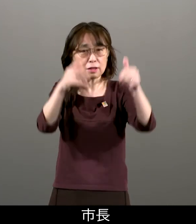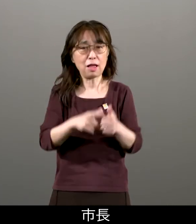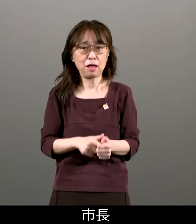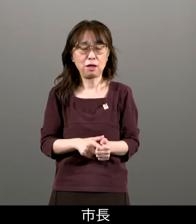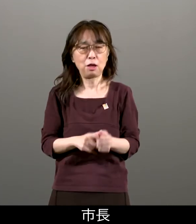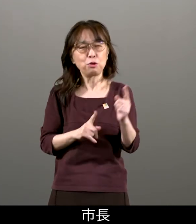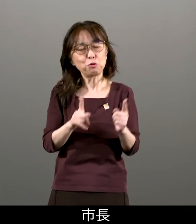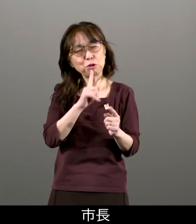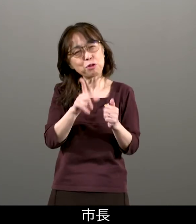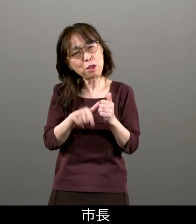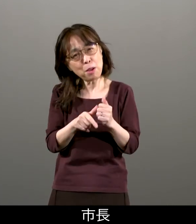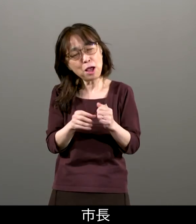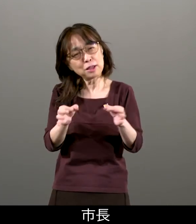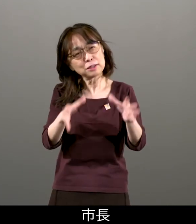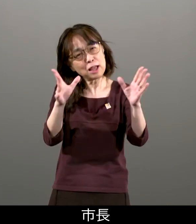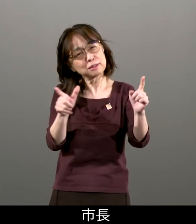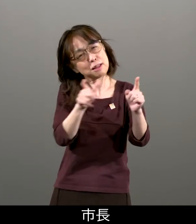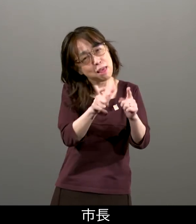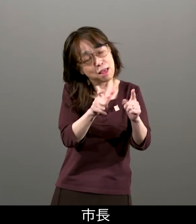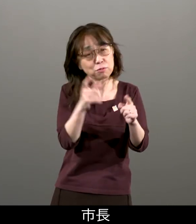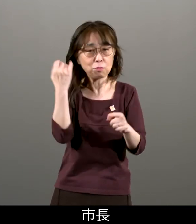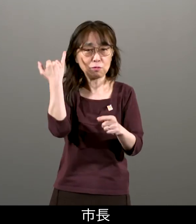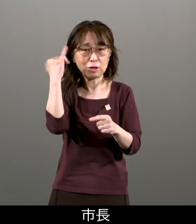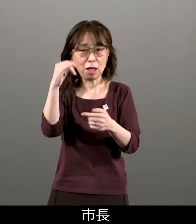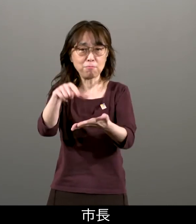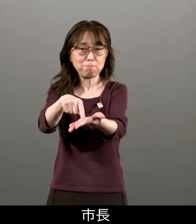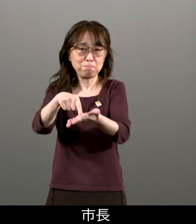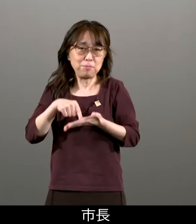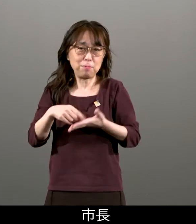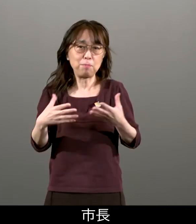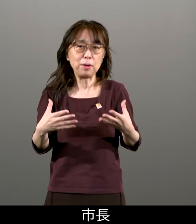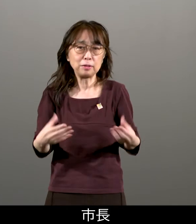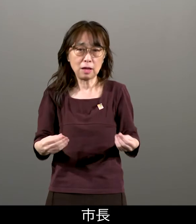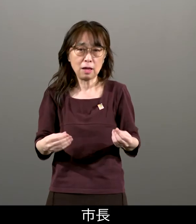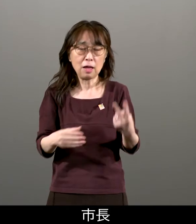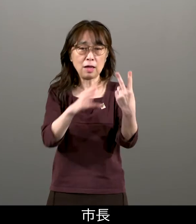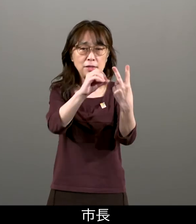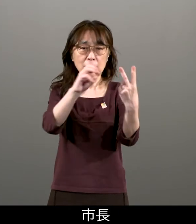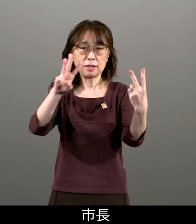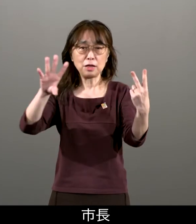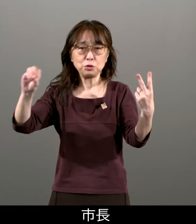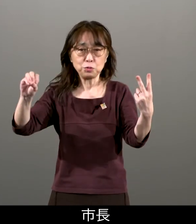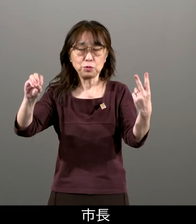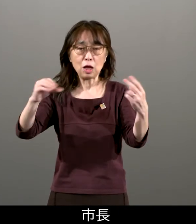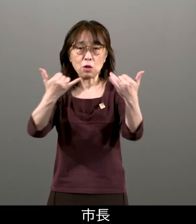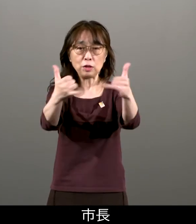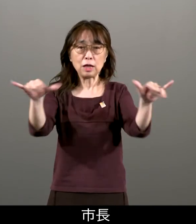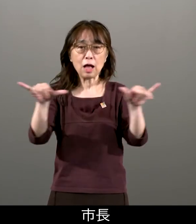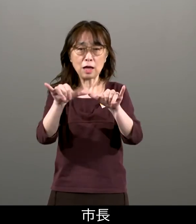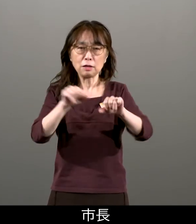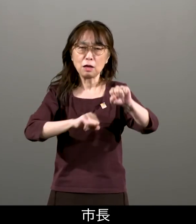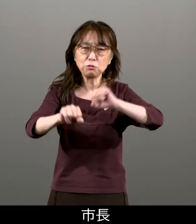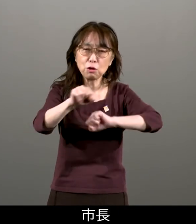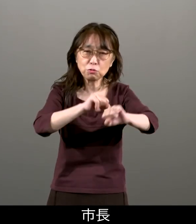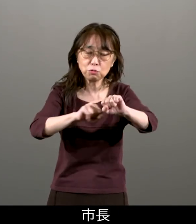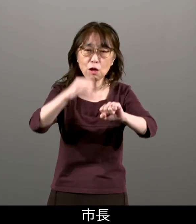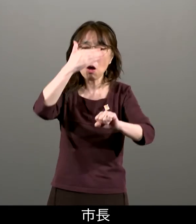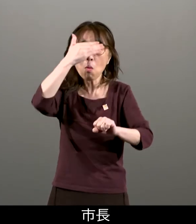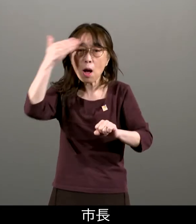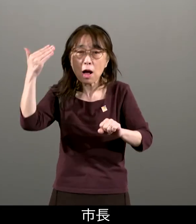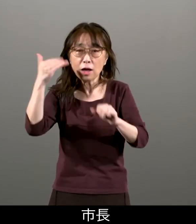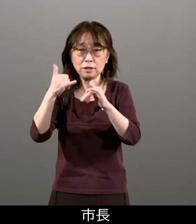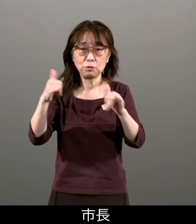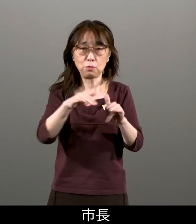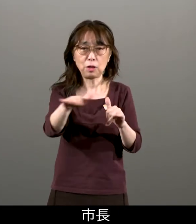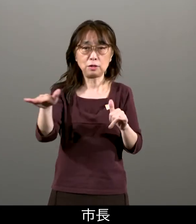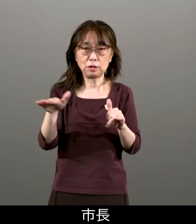ちらかというと賛成という回答をいただきました。2030年の社会で活躍をする若い世代から